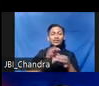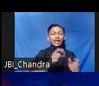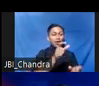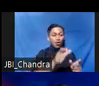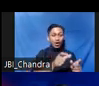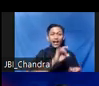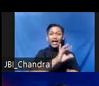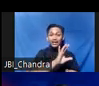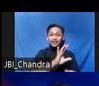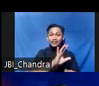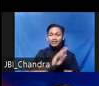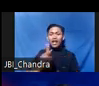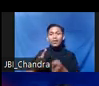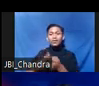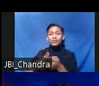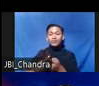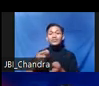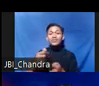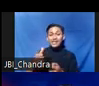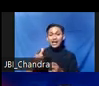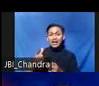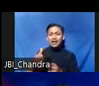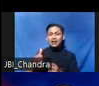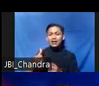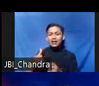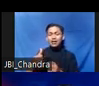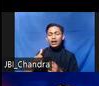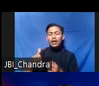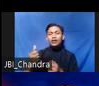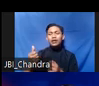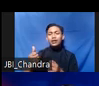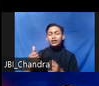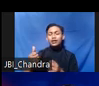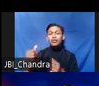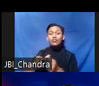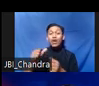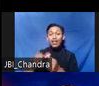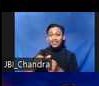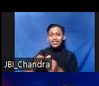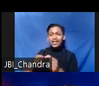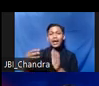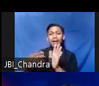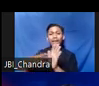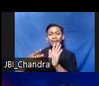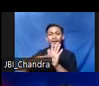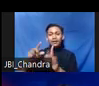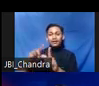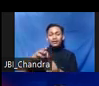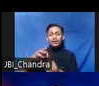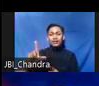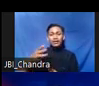secara otomatis teman-teman akan memiliki akun semacam kayak Facebook itu ya nanti teman-teman bisa meng-add teman-temannya untuk